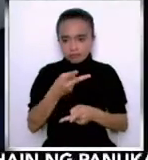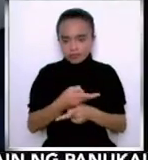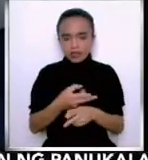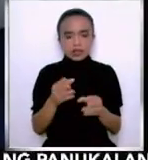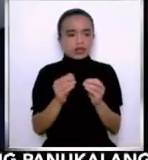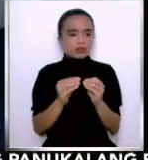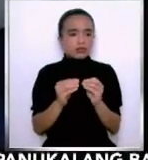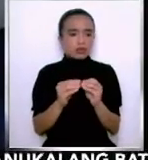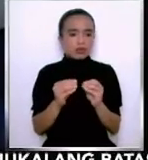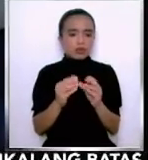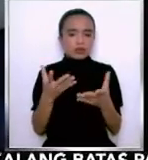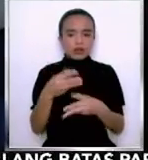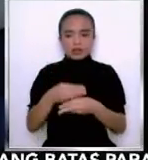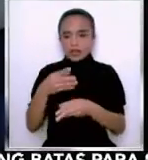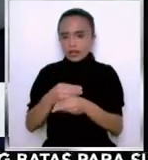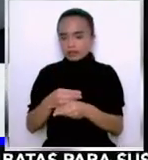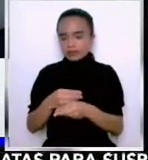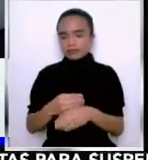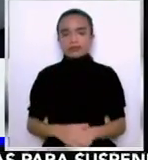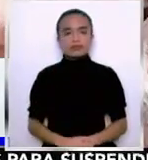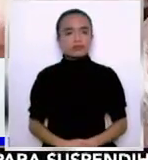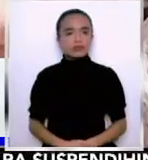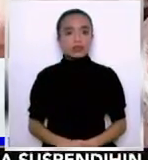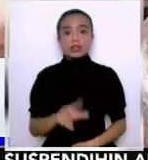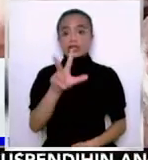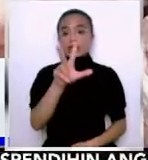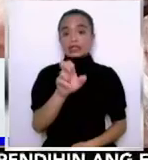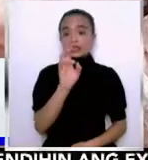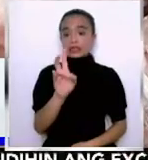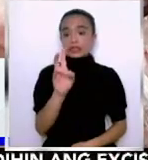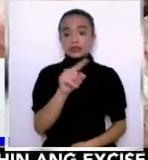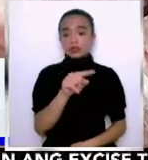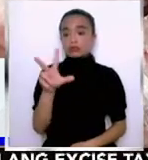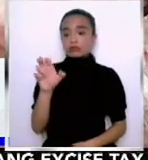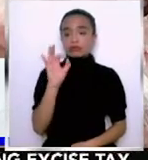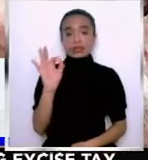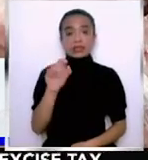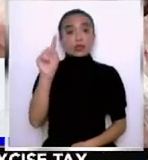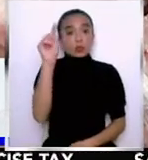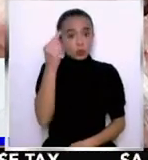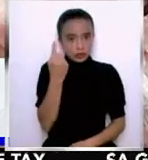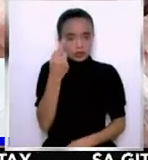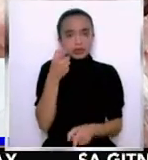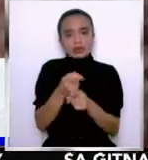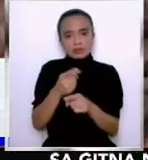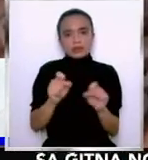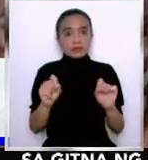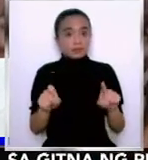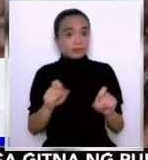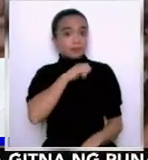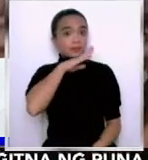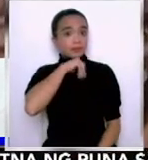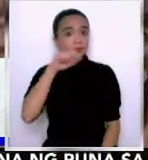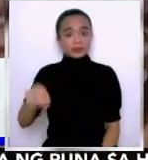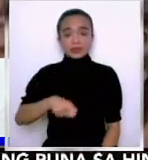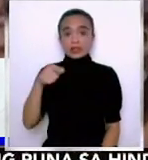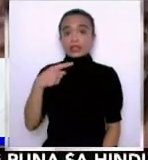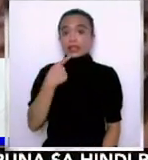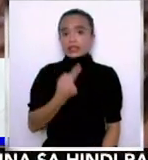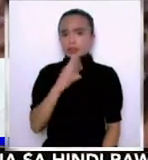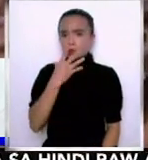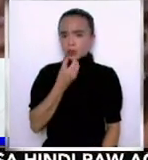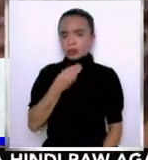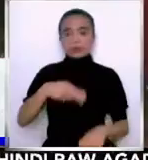production. 370 hanggang 390 pesos lang ang tamang bentahan ng liyempo ngayon ayon sa National Federation of